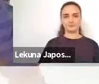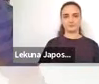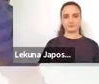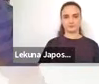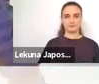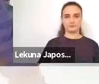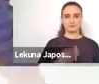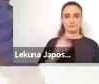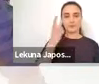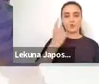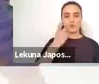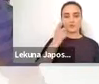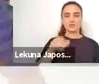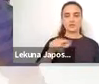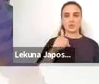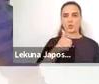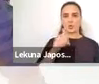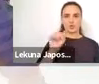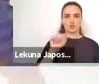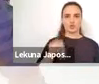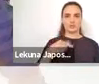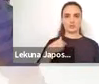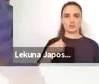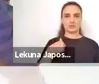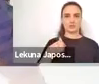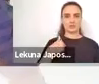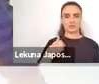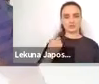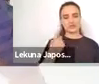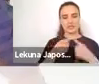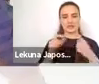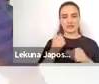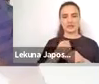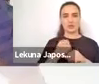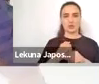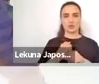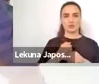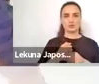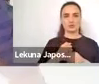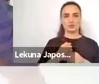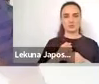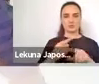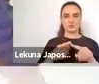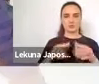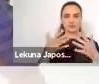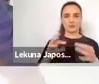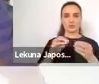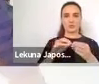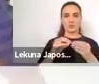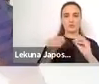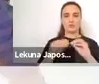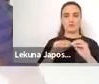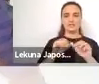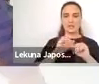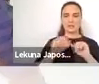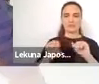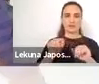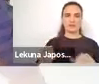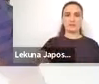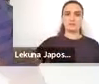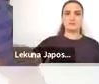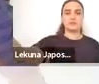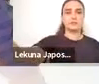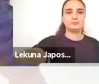რაღაცა ინფორმაცია, რომ აი როგორ შემიძლია ხა კიდე სხვანაირად გავაკეთო, რასაც მივყავარ უკვე პრობლემის განკლავებასთან და